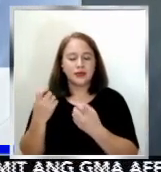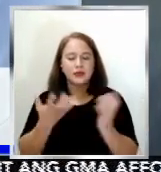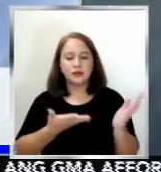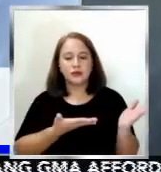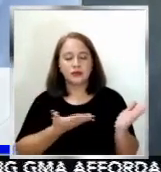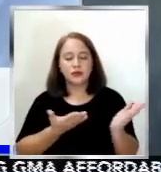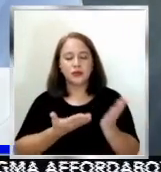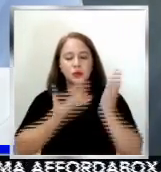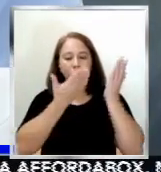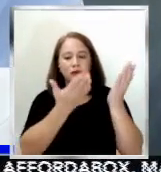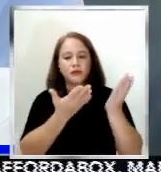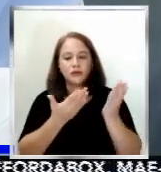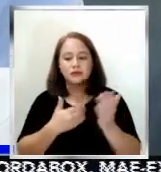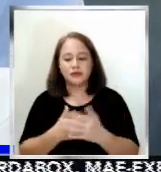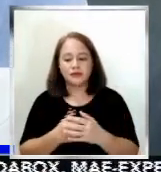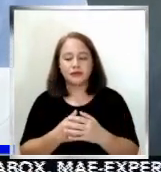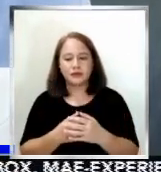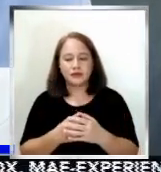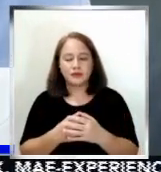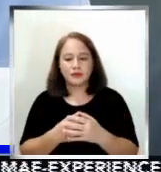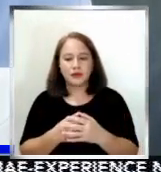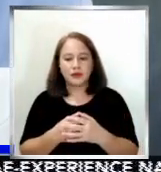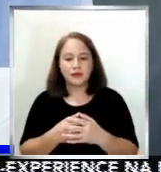sexual services